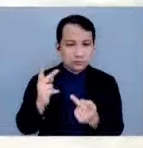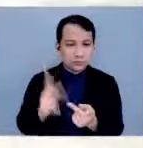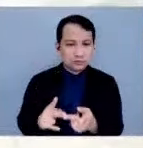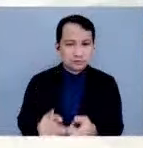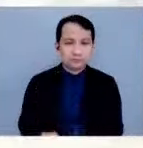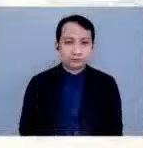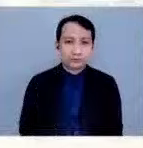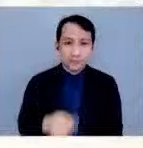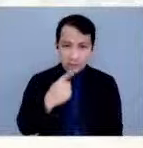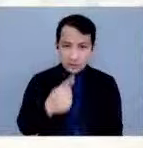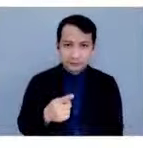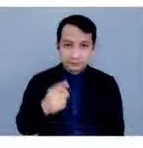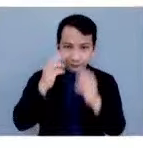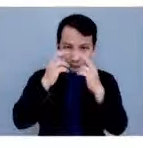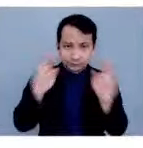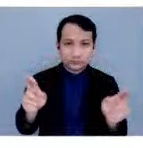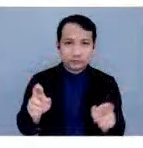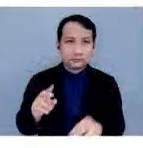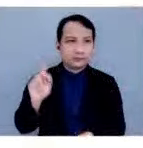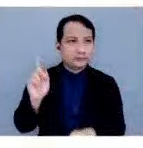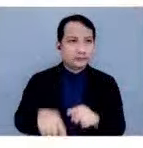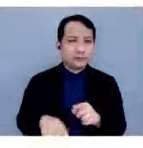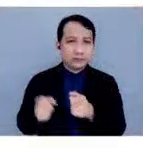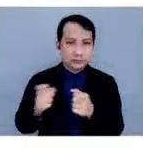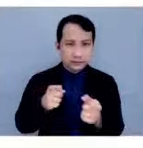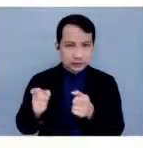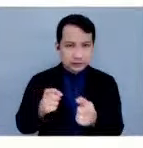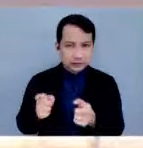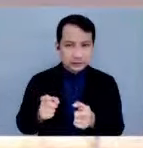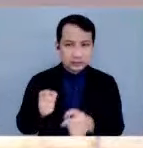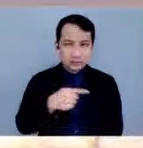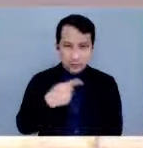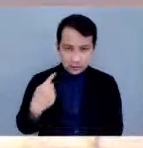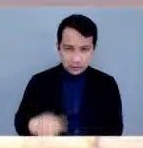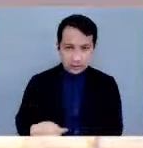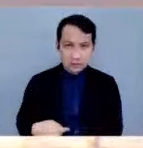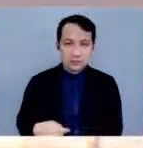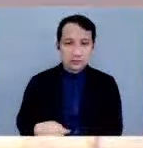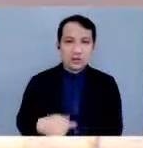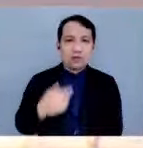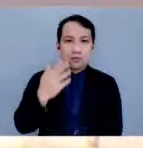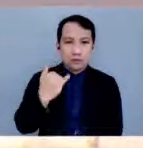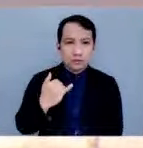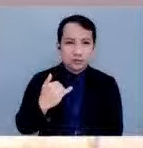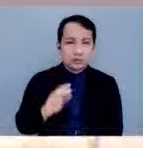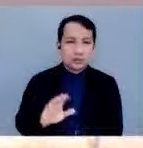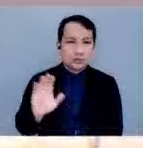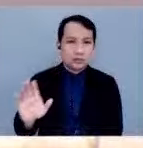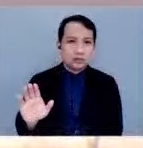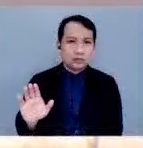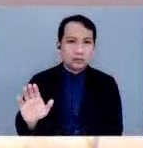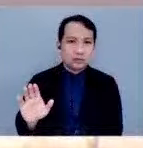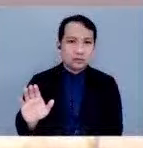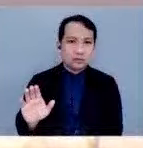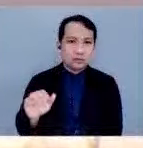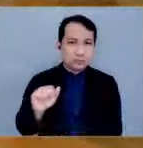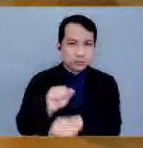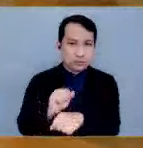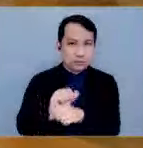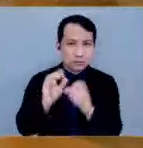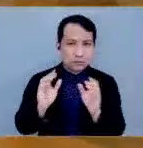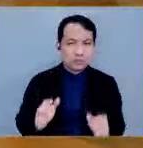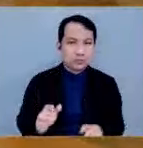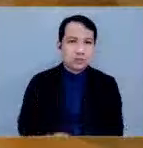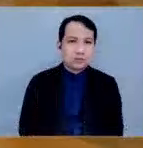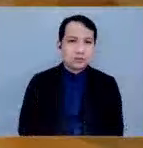ang alkalde na hindi nila makontrol ang mga Chinese vessel, lalo't mga Chino ang mga trabahador dito. Ang vessel lahat